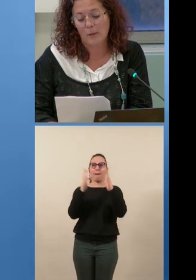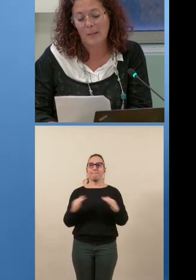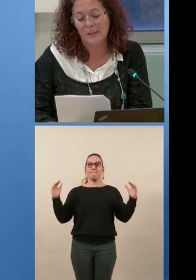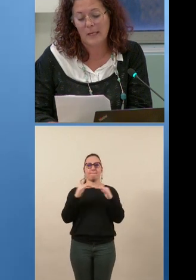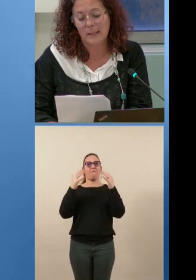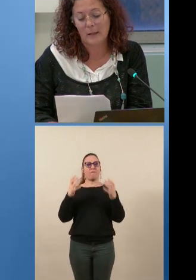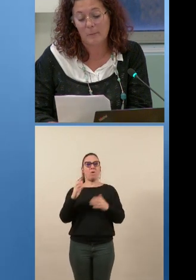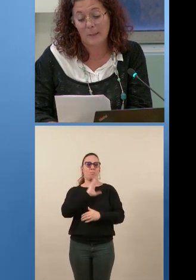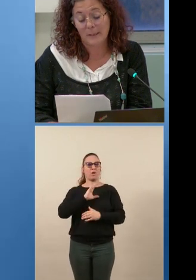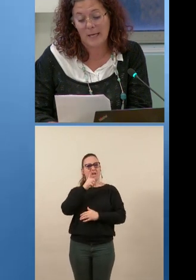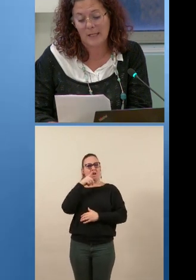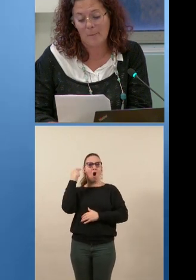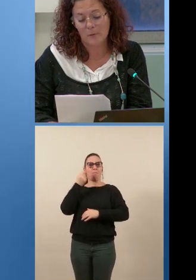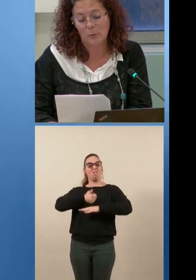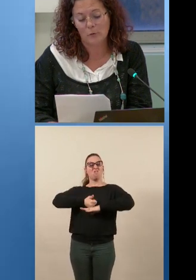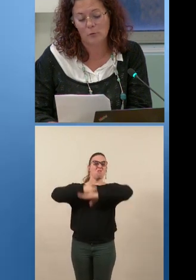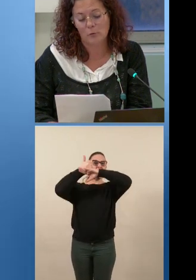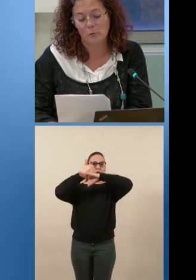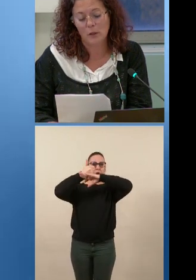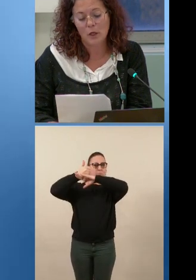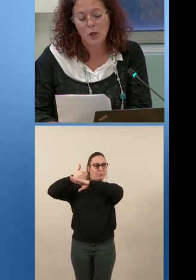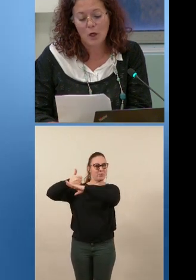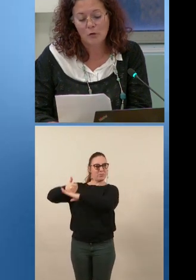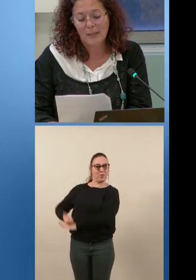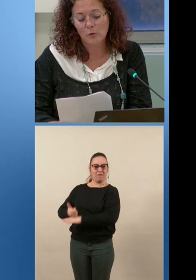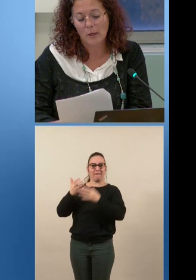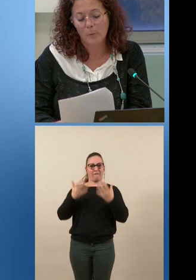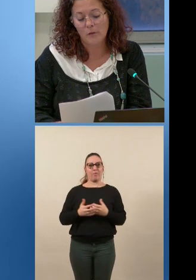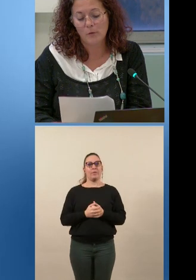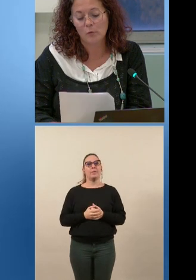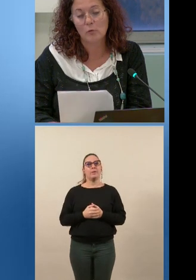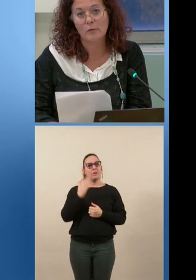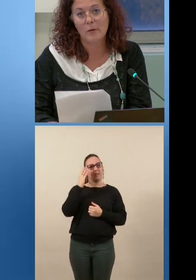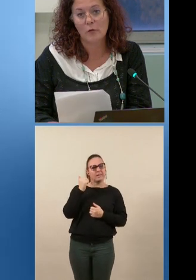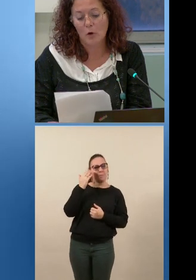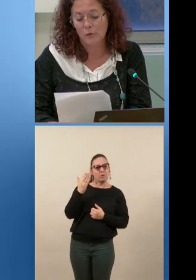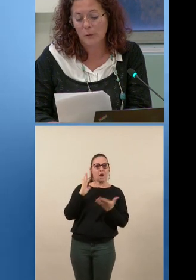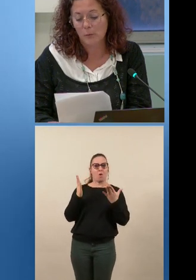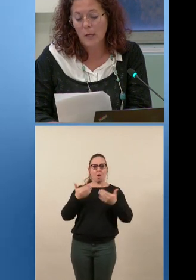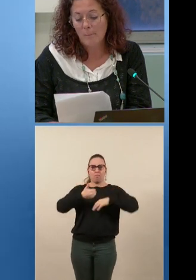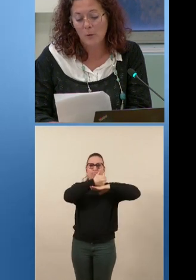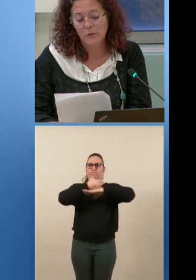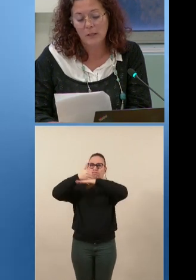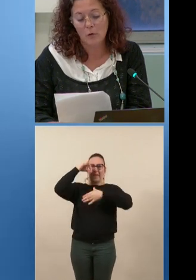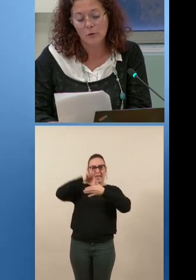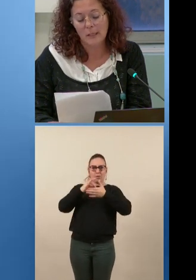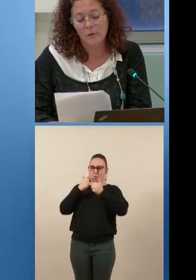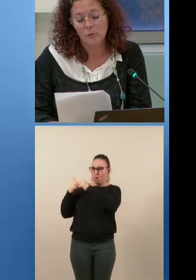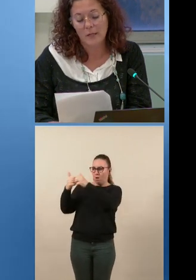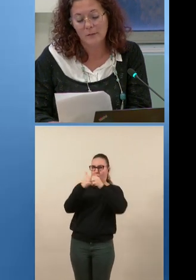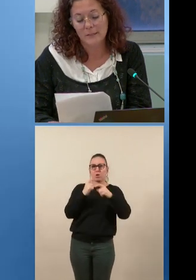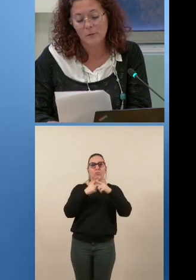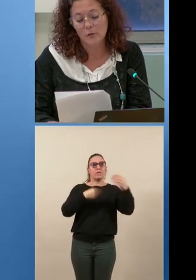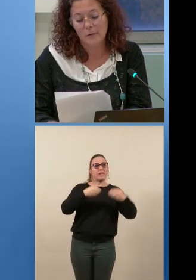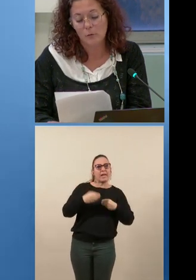reculer le patri patriarcat partout où il se trouve cela ne serait possible sans une gouvernance entre élu mais aussi entre direction